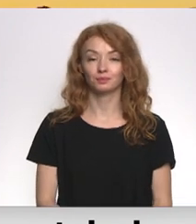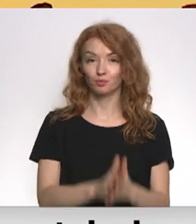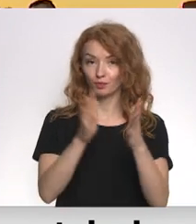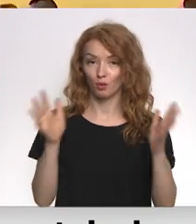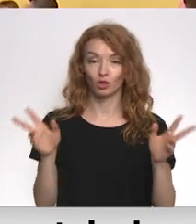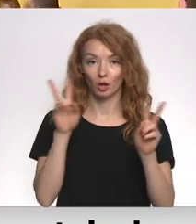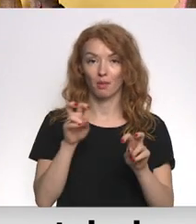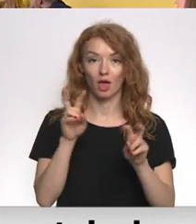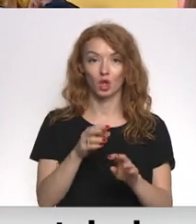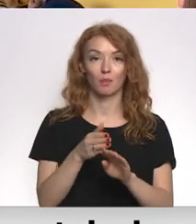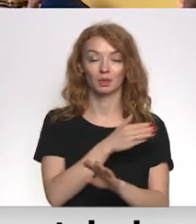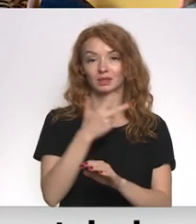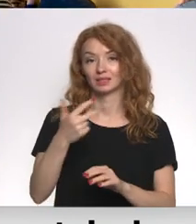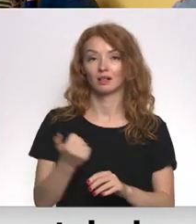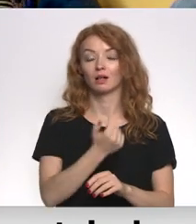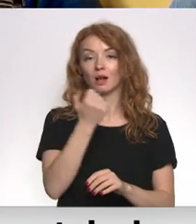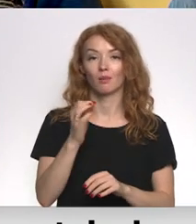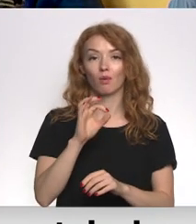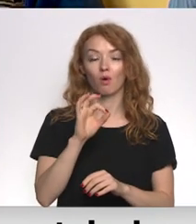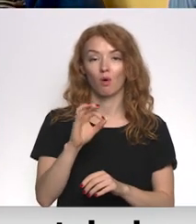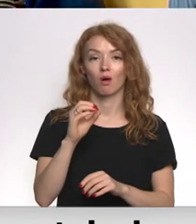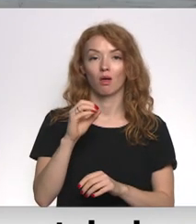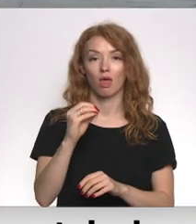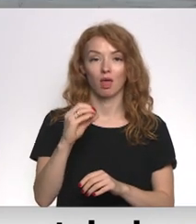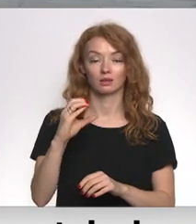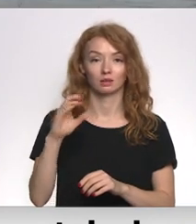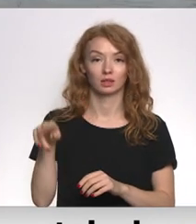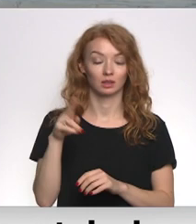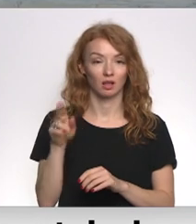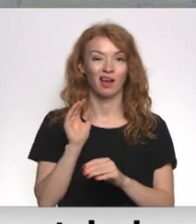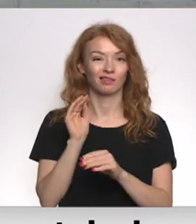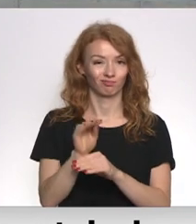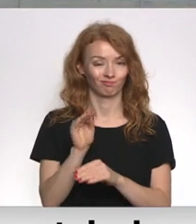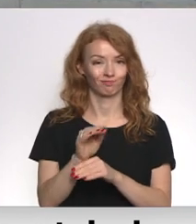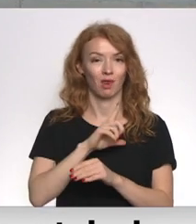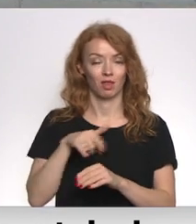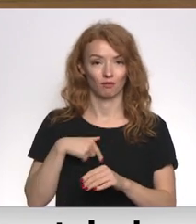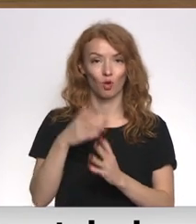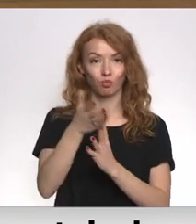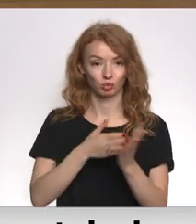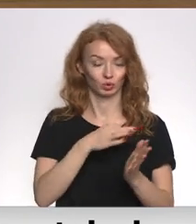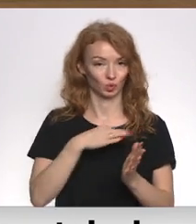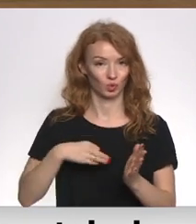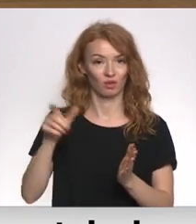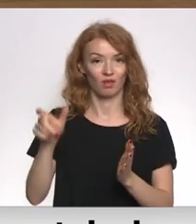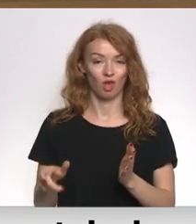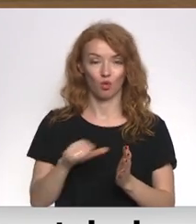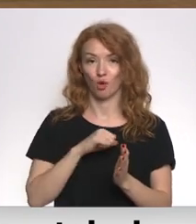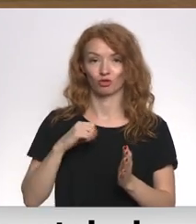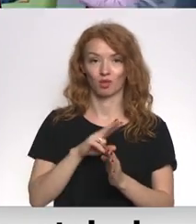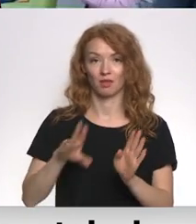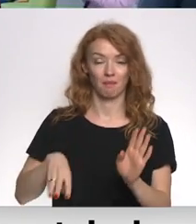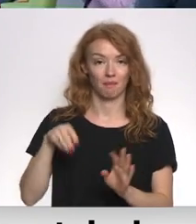Plašākā pētījumā pirms 3 gadiem OECD jau aizrādījusi, ka Latvijā gandrīz puse studentu par mācībām paši